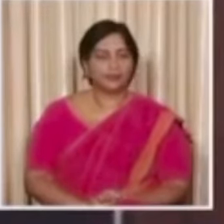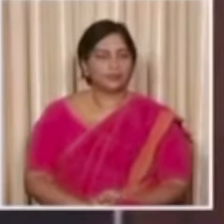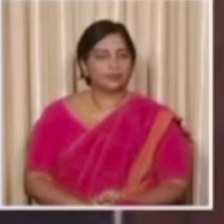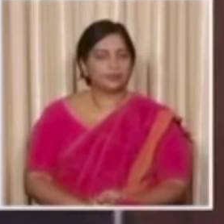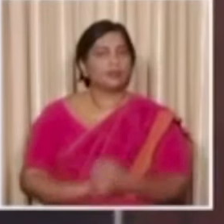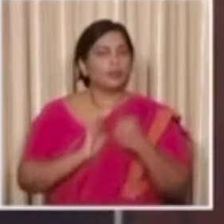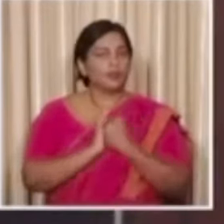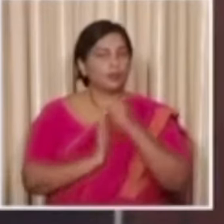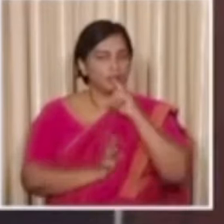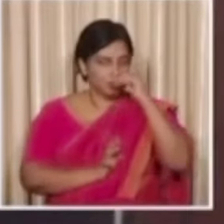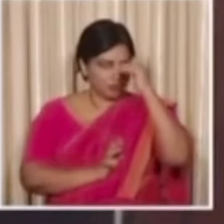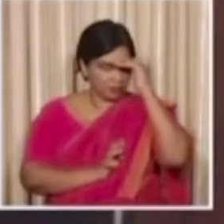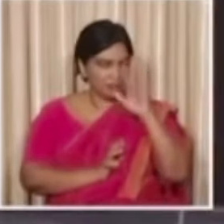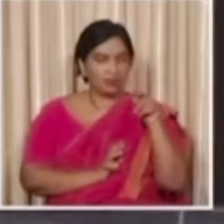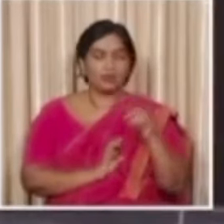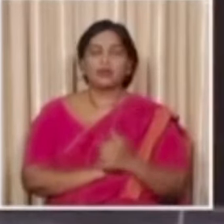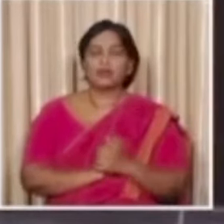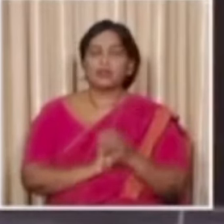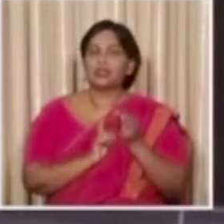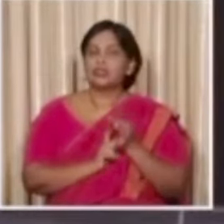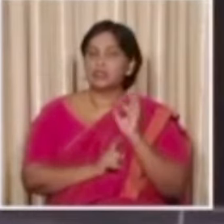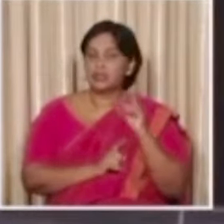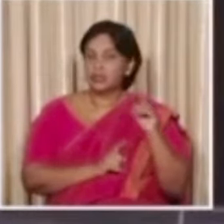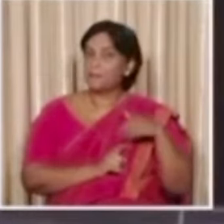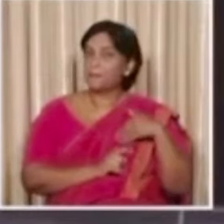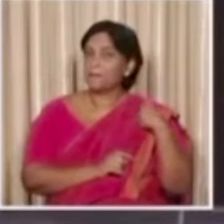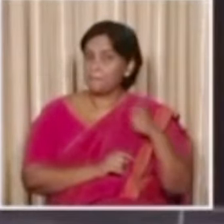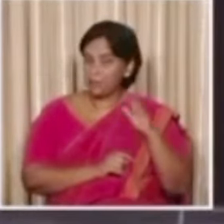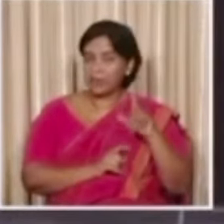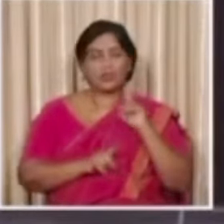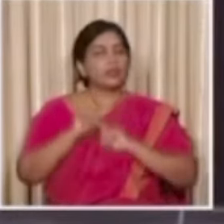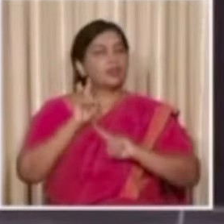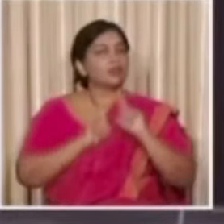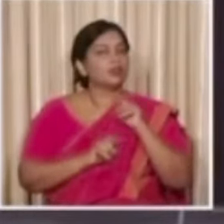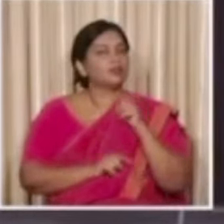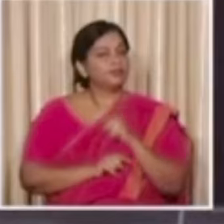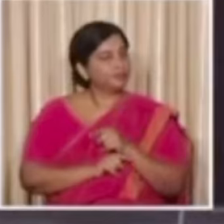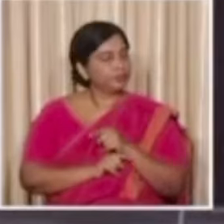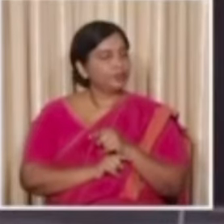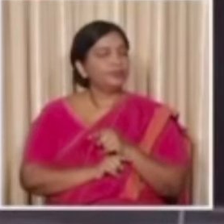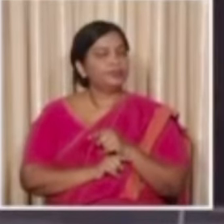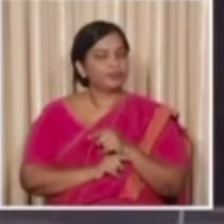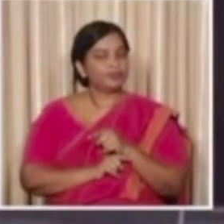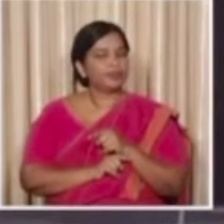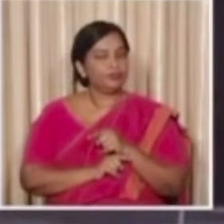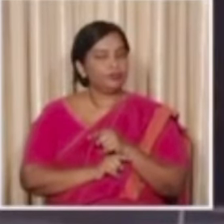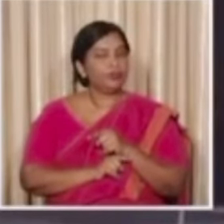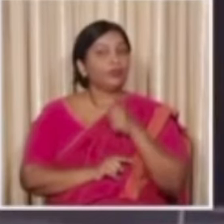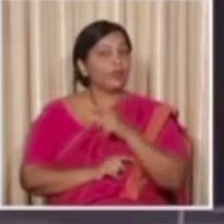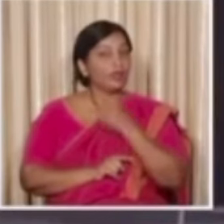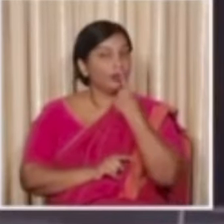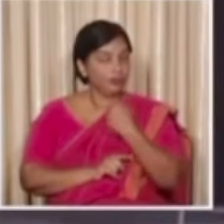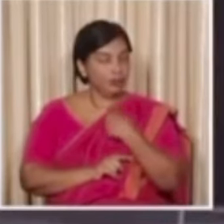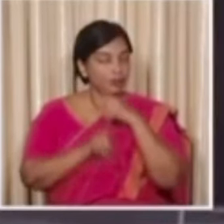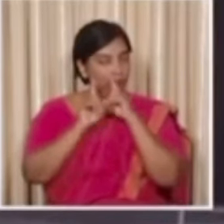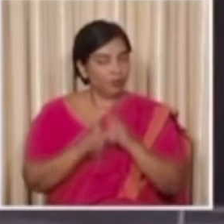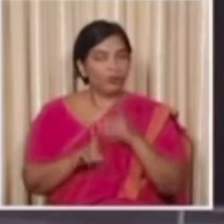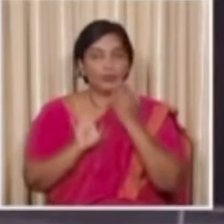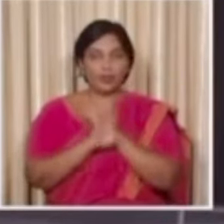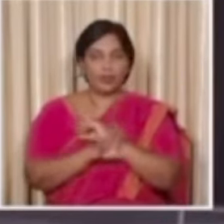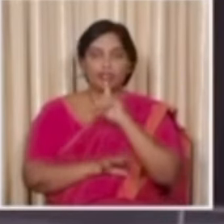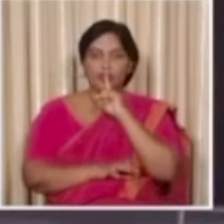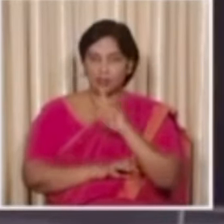ගරු කතානායකතුමනි ජනාධිපතිතුමාගේ ප්‍රධානත්වයෙන් තිබෙ රැස්වීමේදීත් මේක මේ මෙතුමා කියන ප්‍රශ්නේ අපි මුලින්